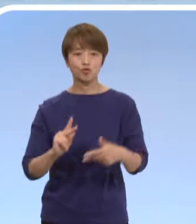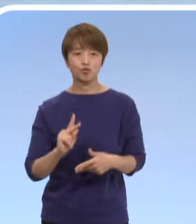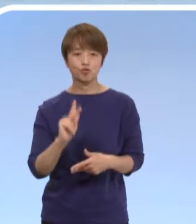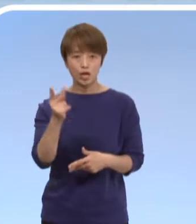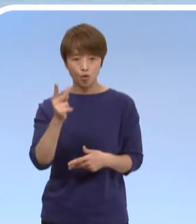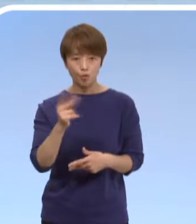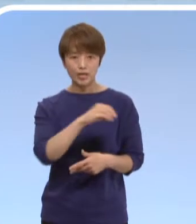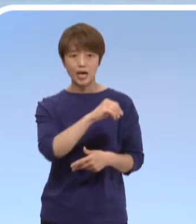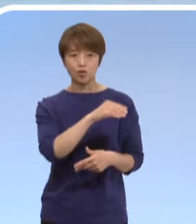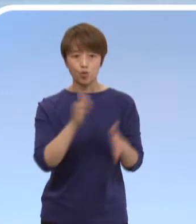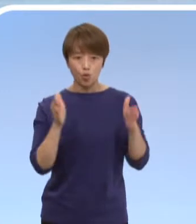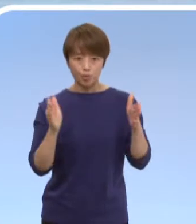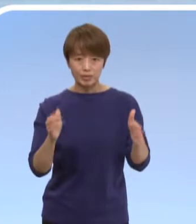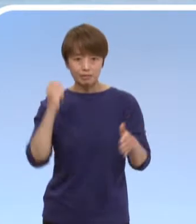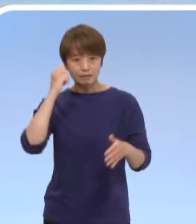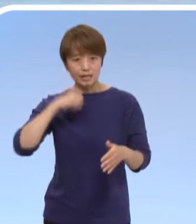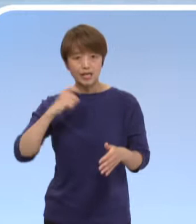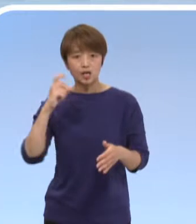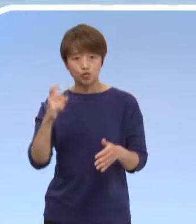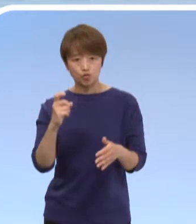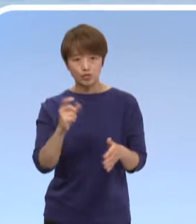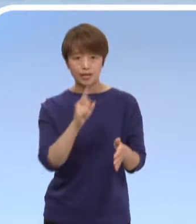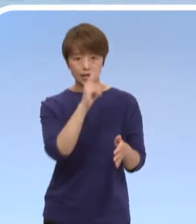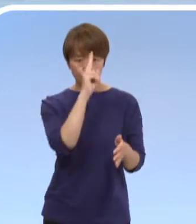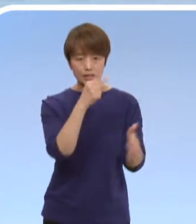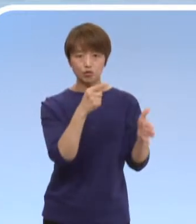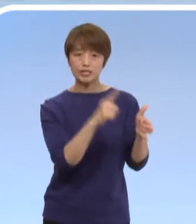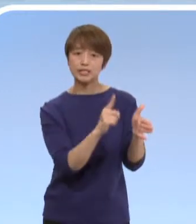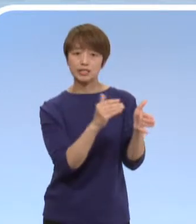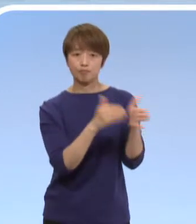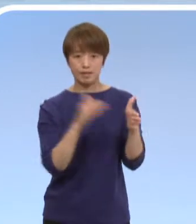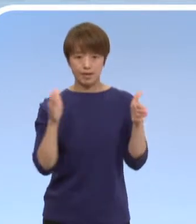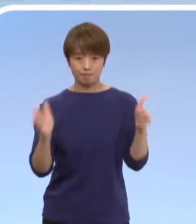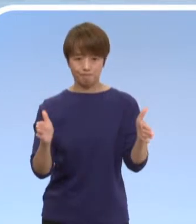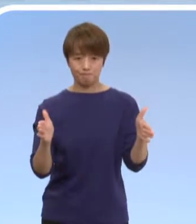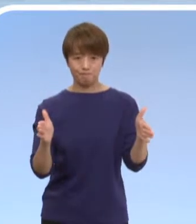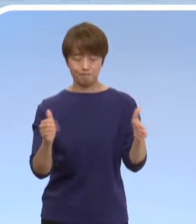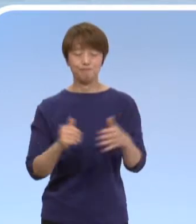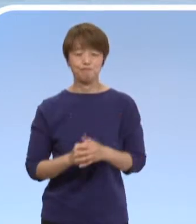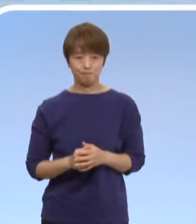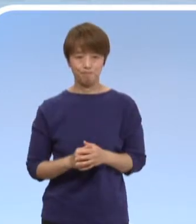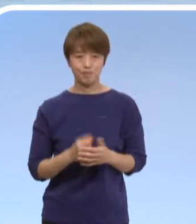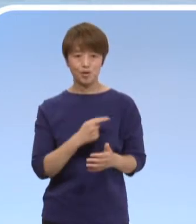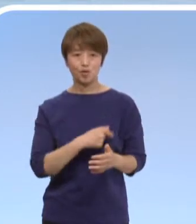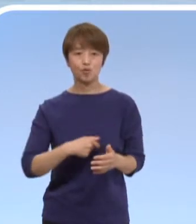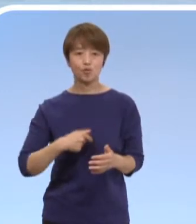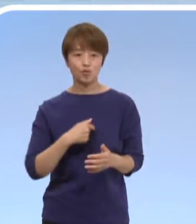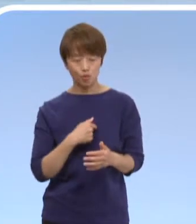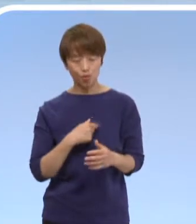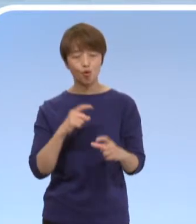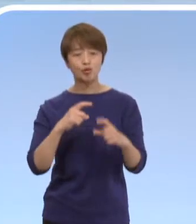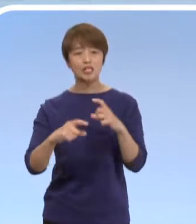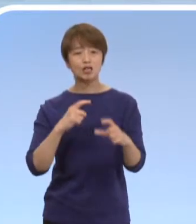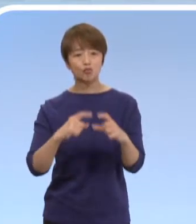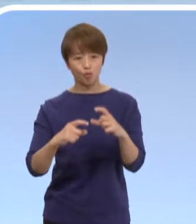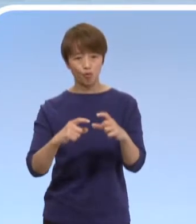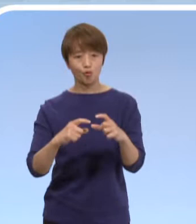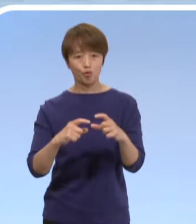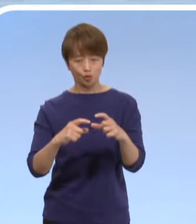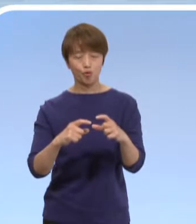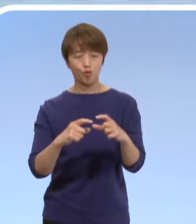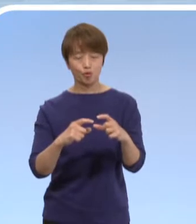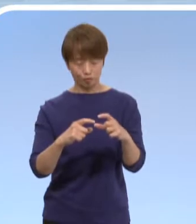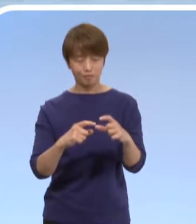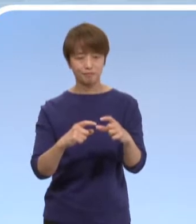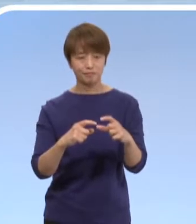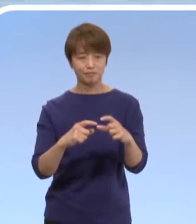毎週火曜日から土曜日の朝10時から昼の1時まで。心チャットの二次元コード